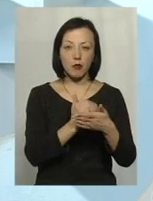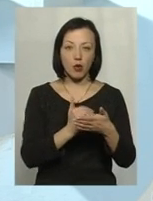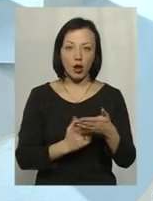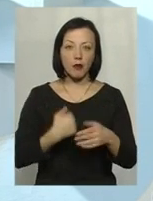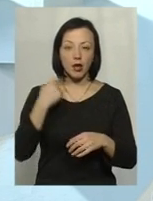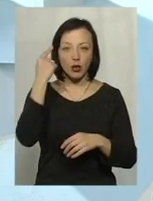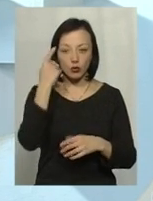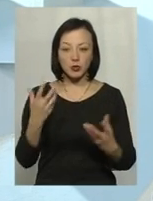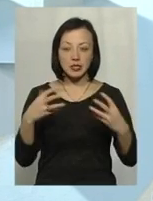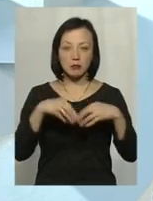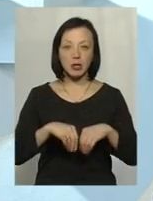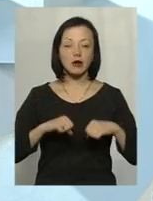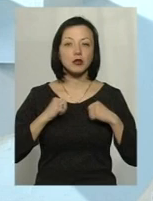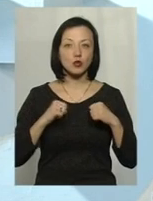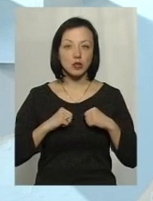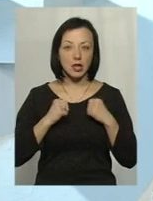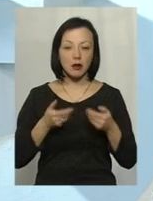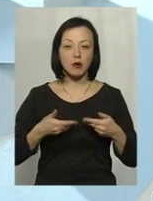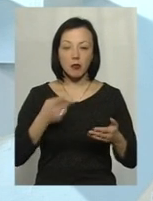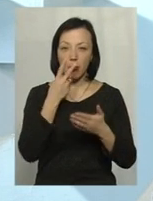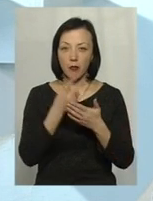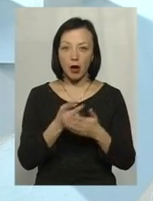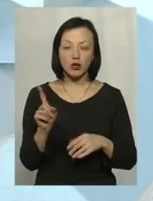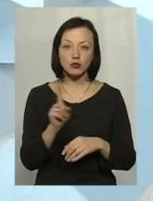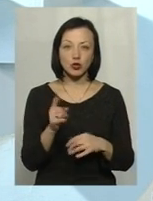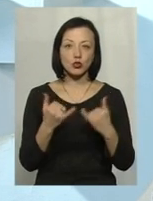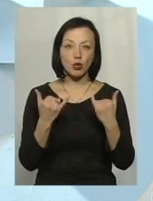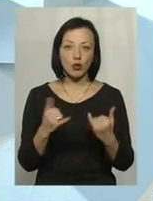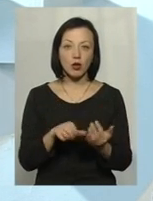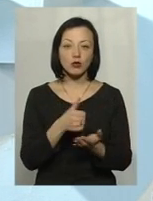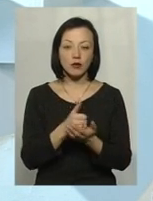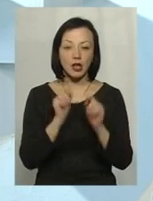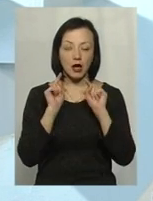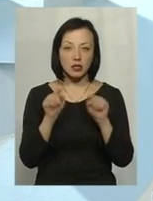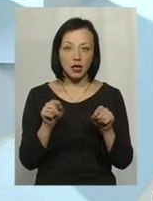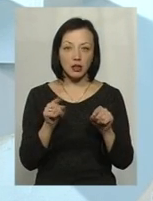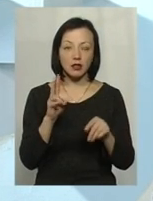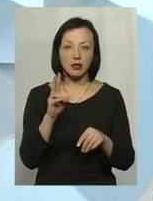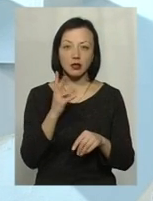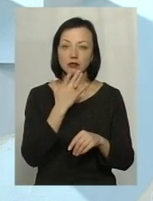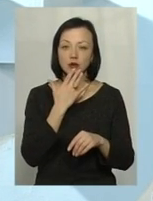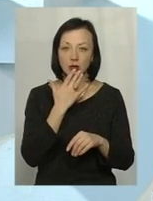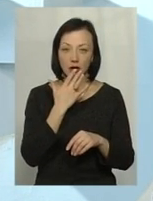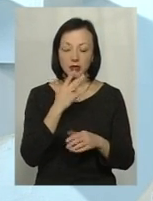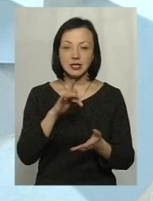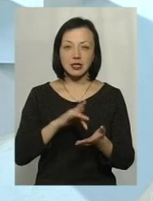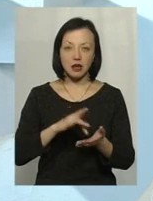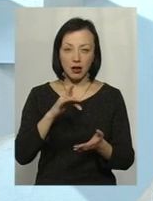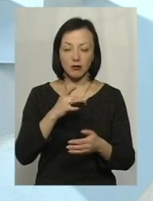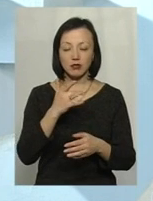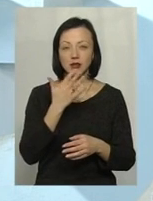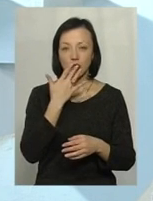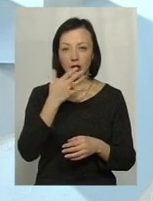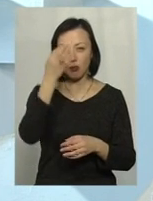що спільними зусиллями ми бачимо, що сьогодні основний акцент центральний апарат національної